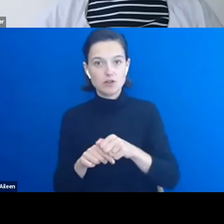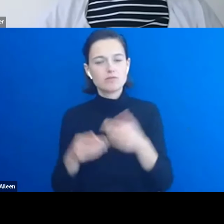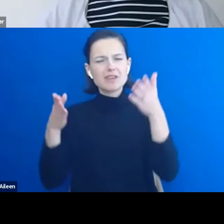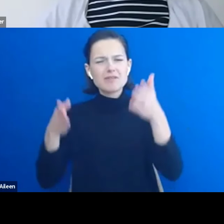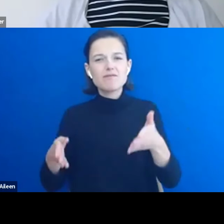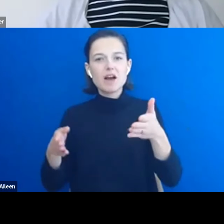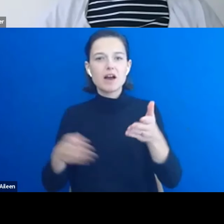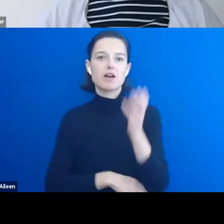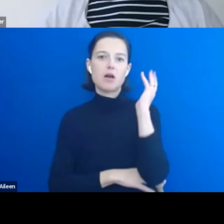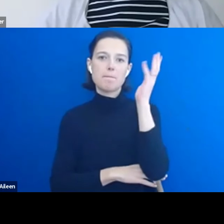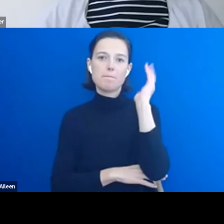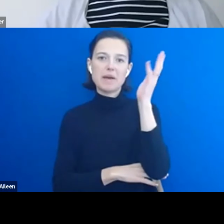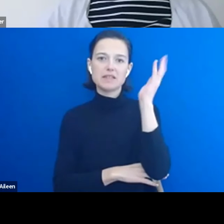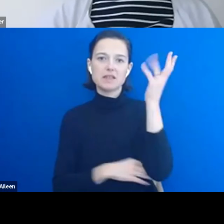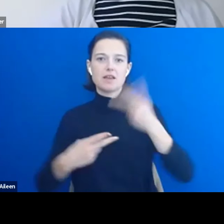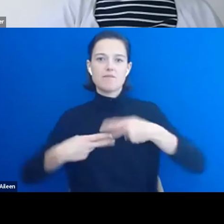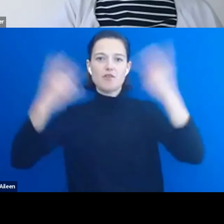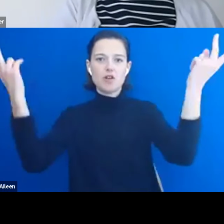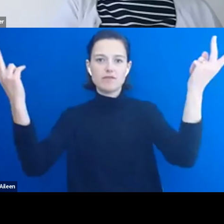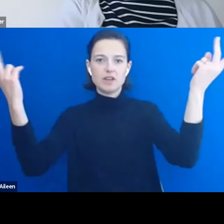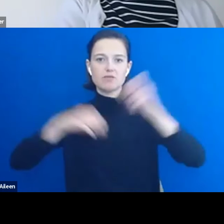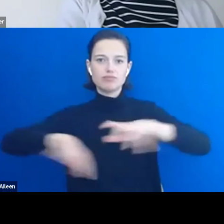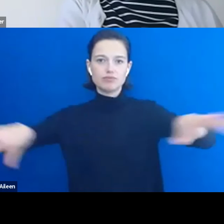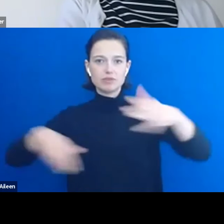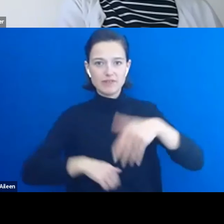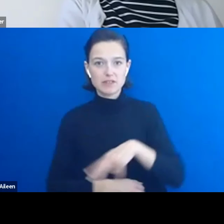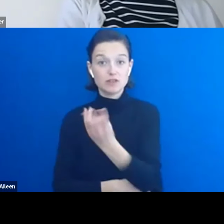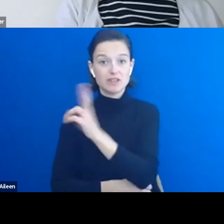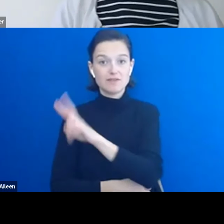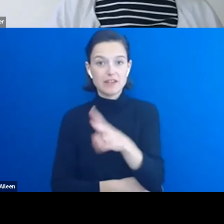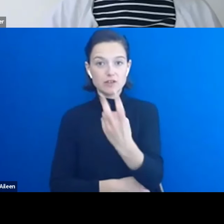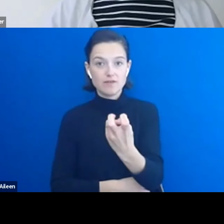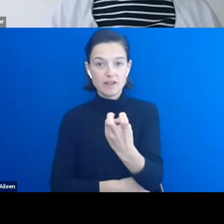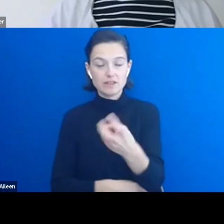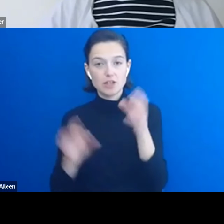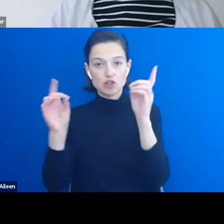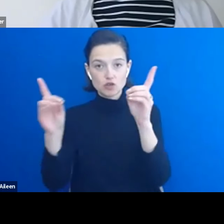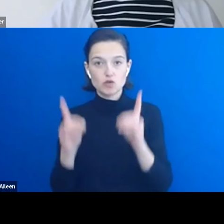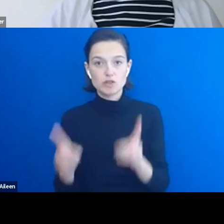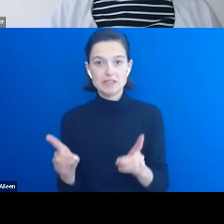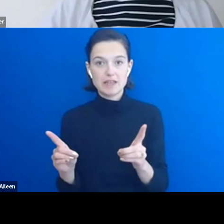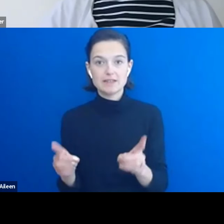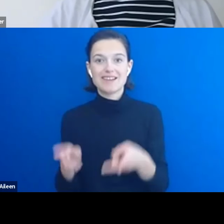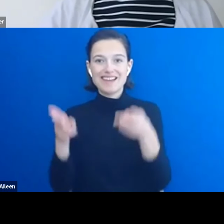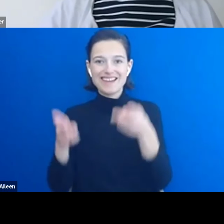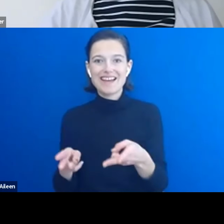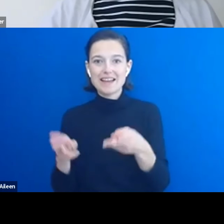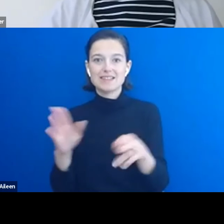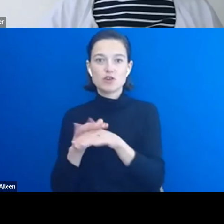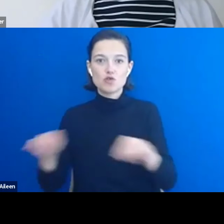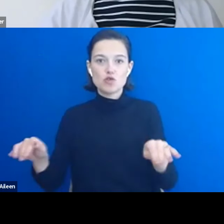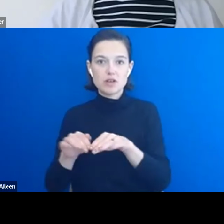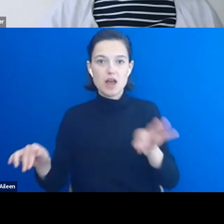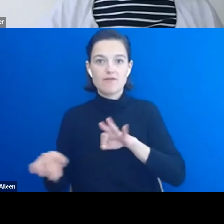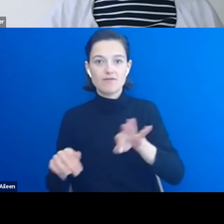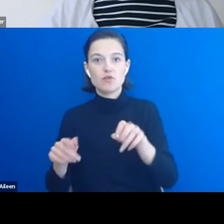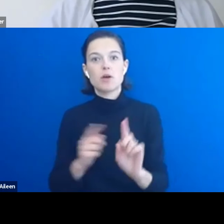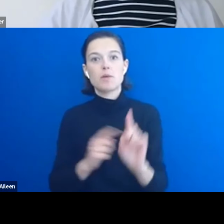Barrierefreiheit veröffentlicht und ist seit 2020 auch Dozent des Kurses Rechtsgrundlagen im Masterstudiengang